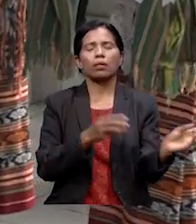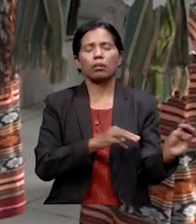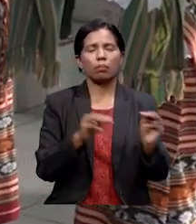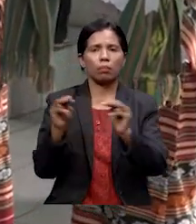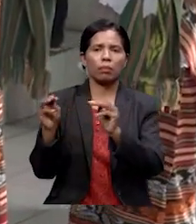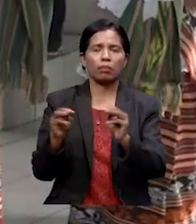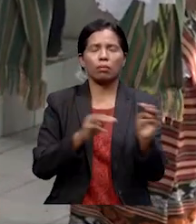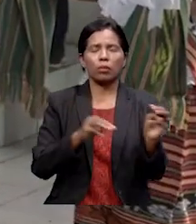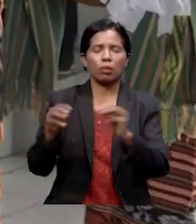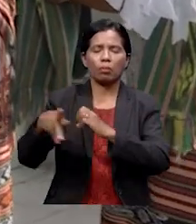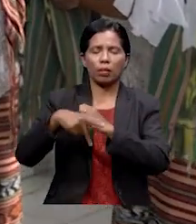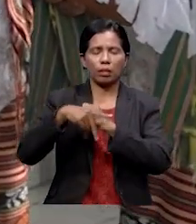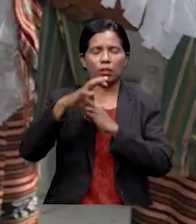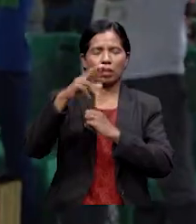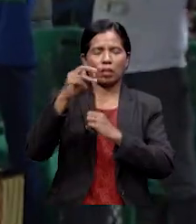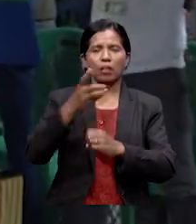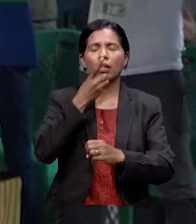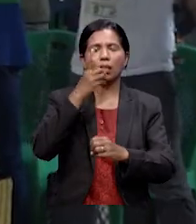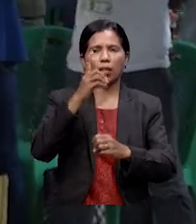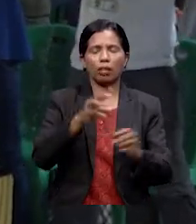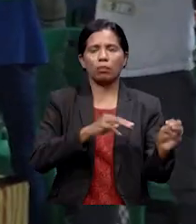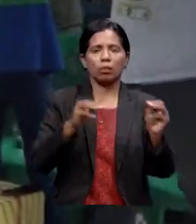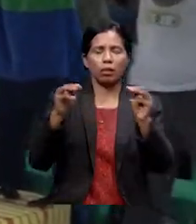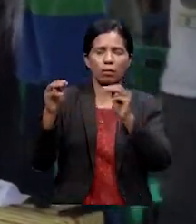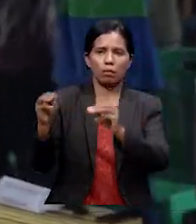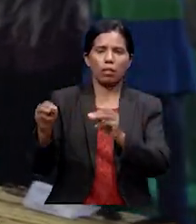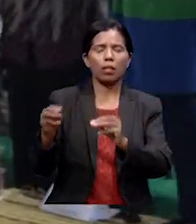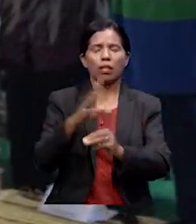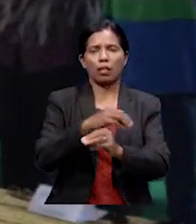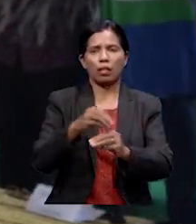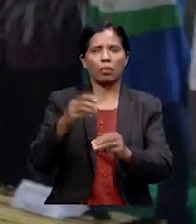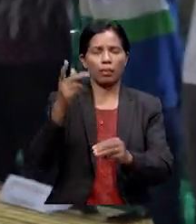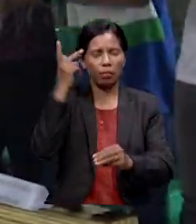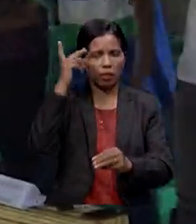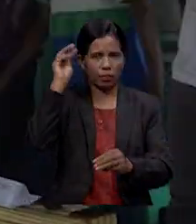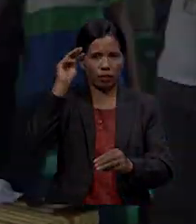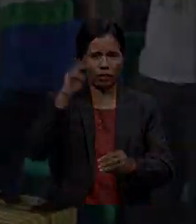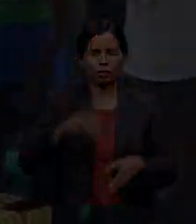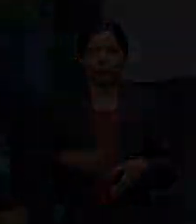deklara fo apoi ba Kairala Sananagus Maung atau sai primeiro ministro. Jimmy Fernandez, Jovial da Costa, GMN.